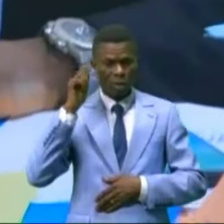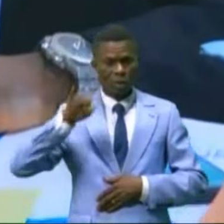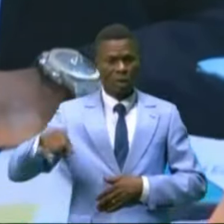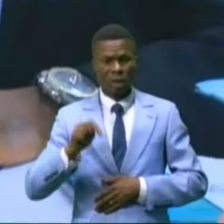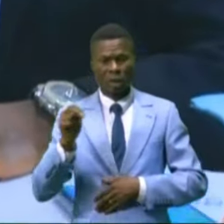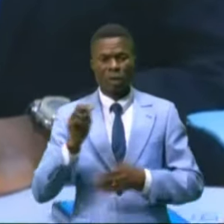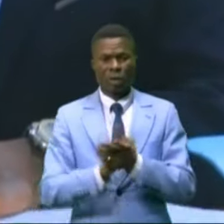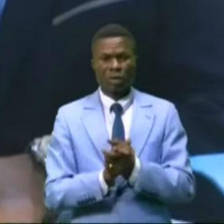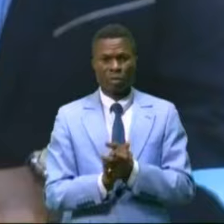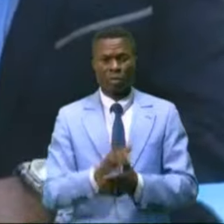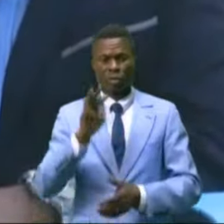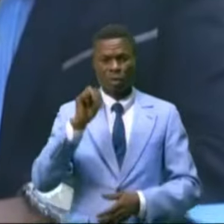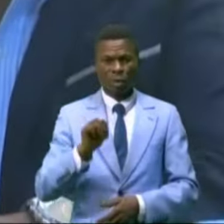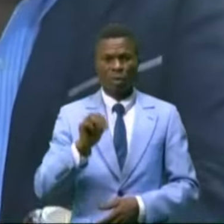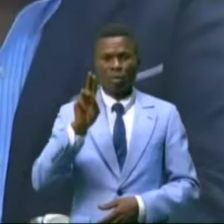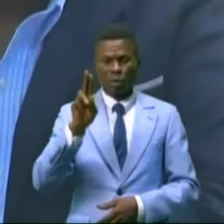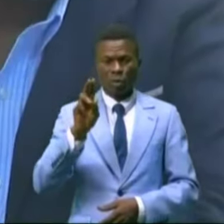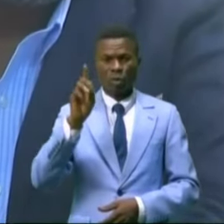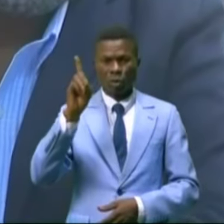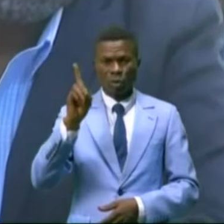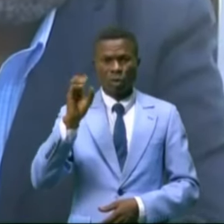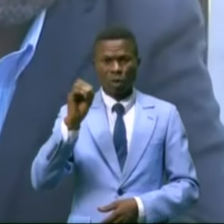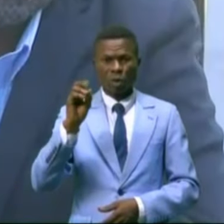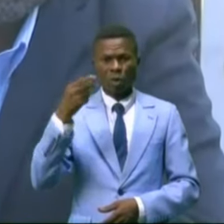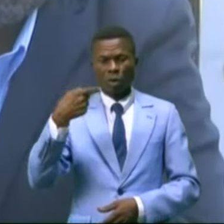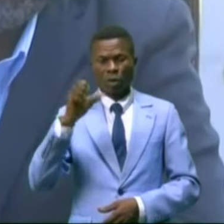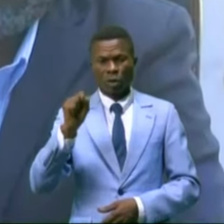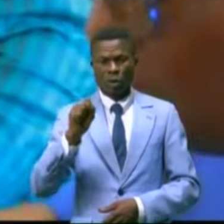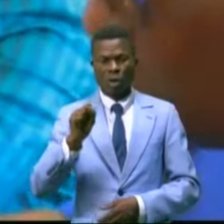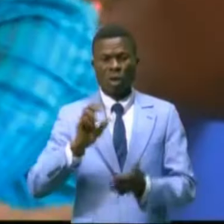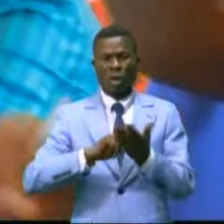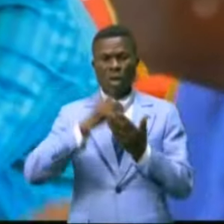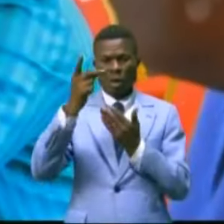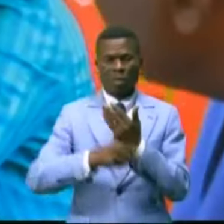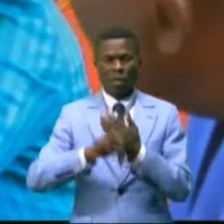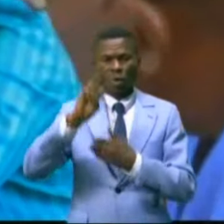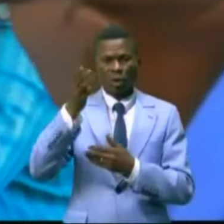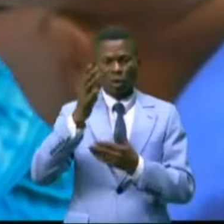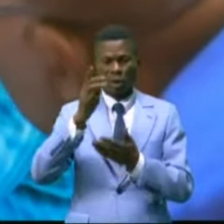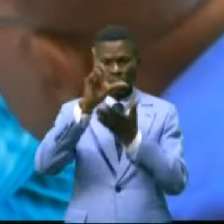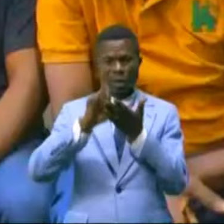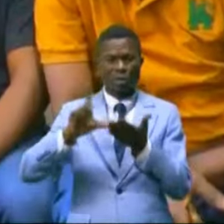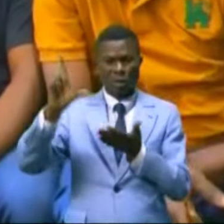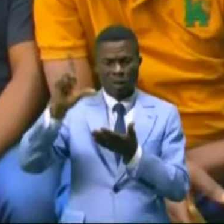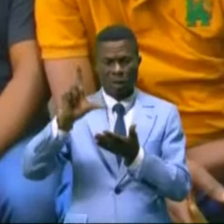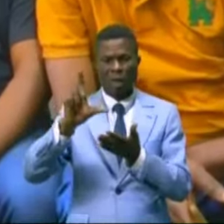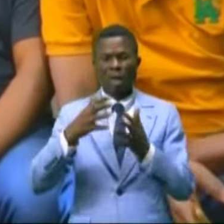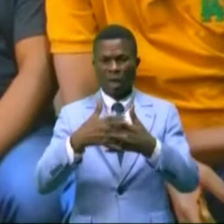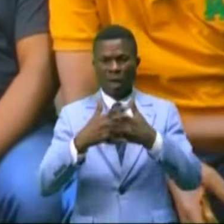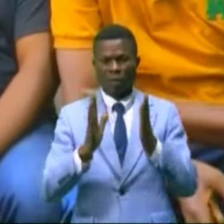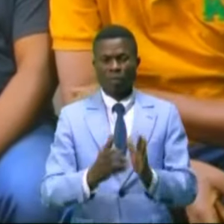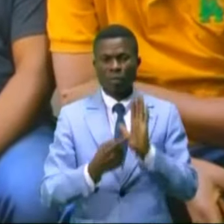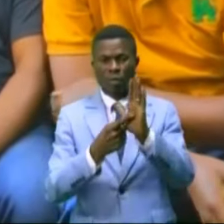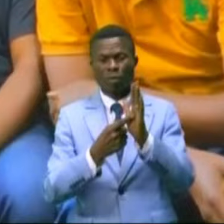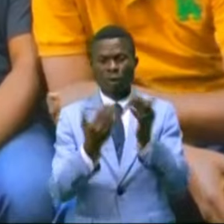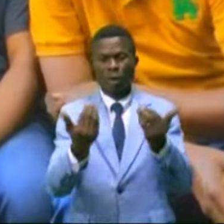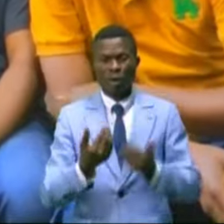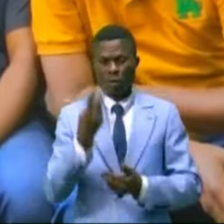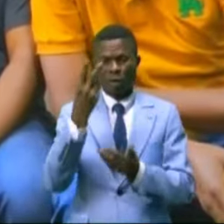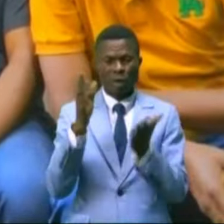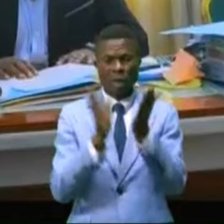chrisostom moudogo sur le programme du 3e cycle ce partenariat démontre la volonté des deux